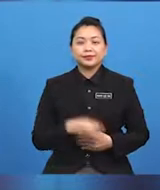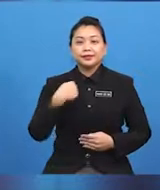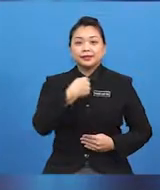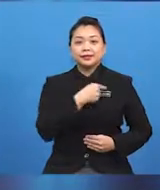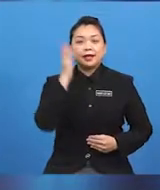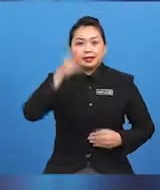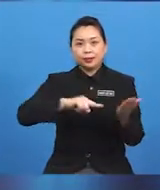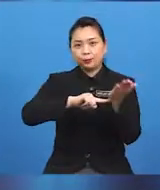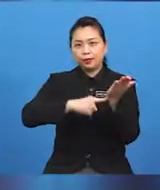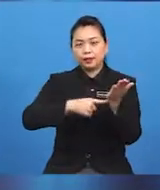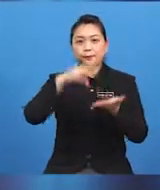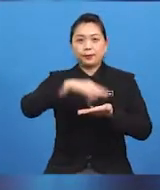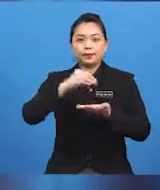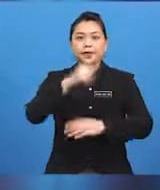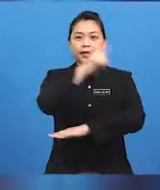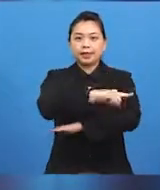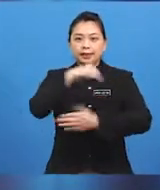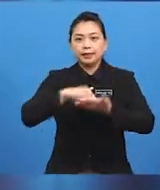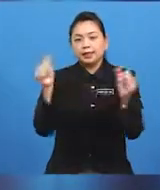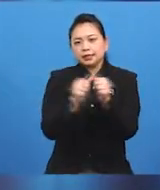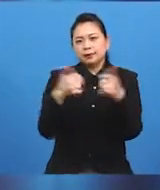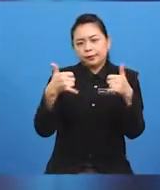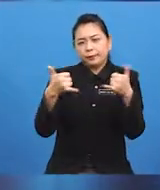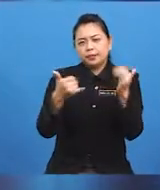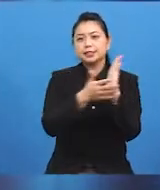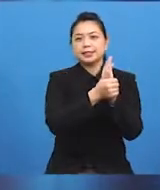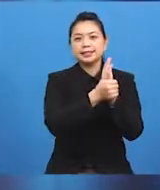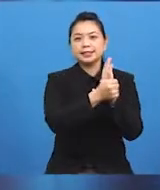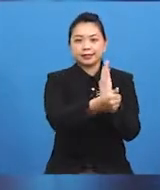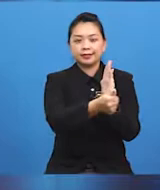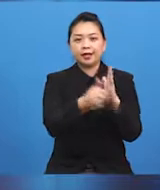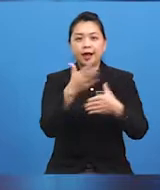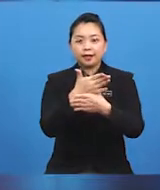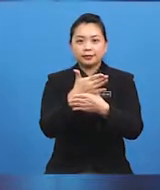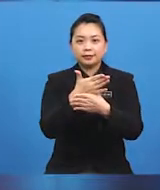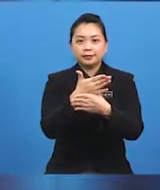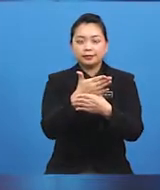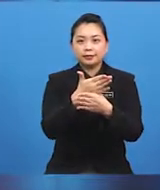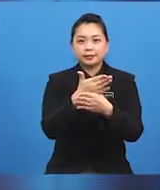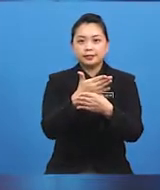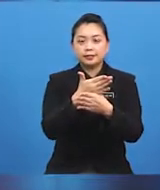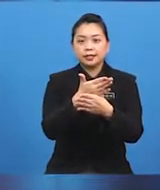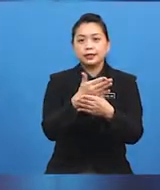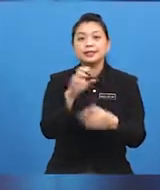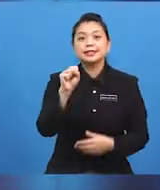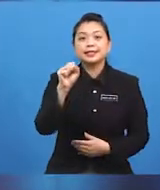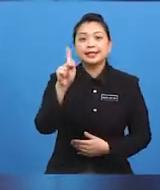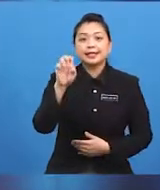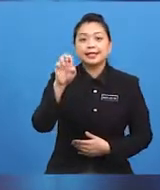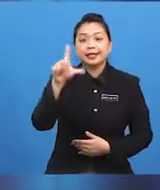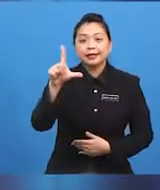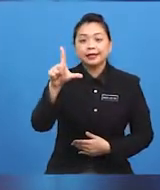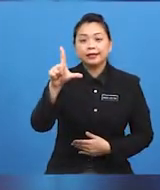Kita akan memulakan pembelajaran hari ini dengan permainan skill. Antara skill yang akan kita pelajari ialah skill A